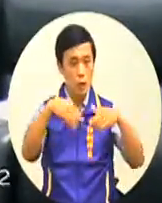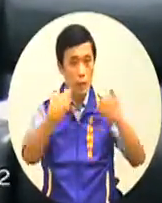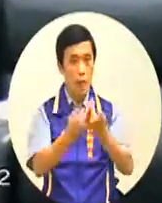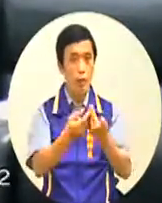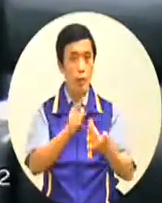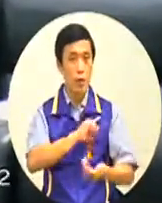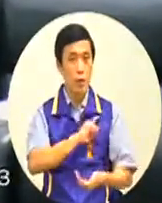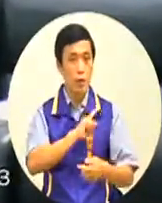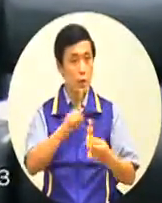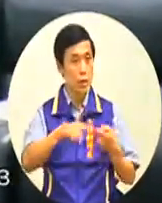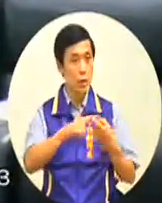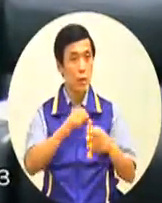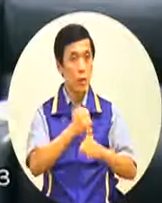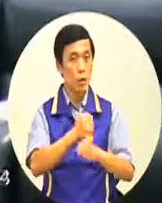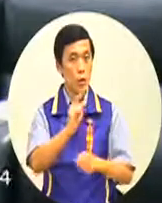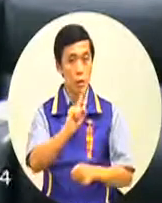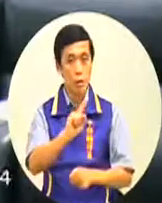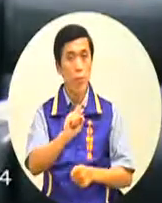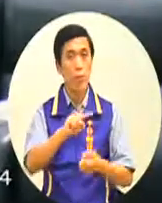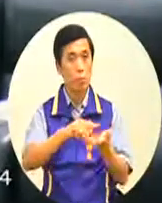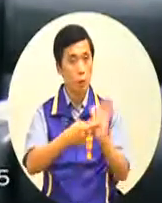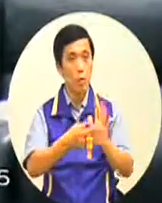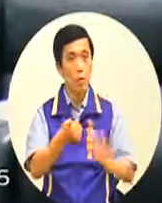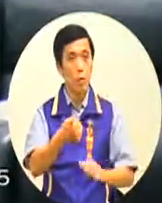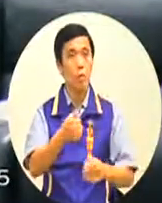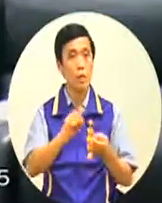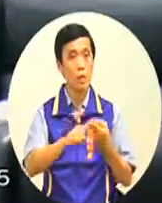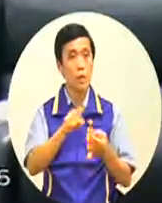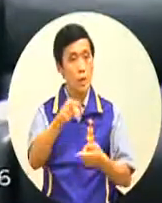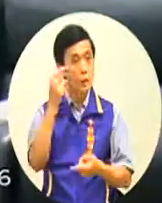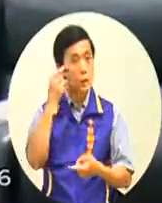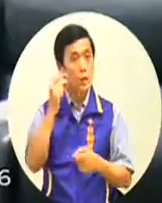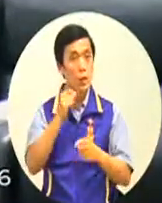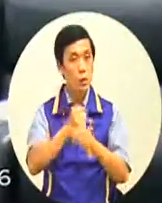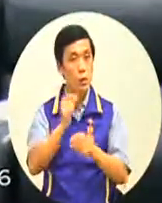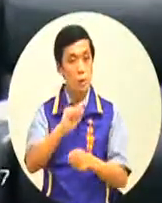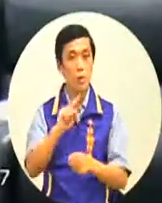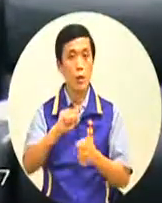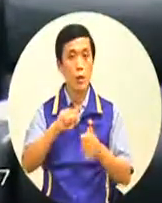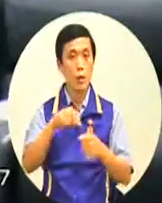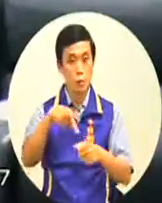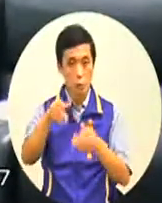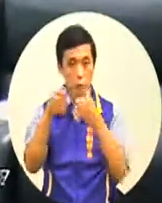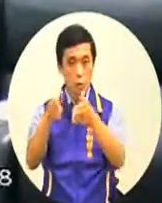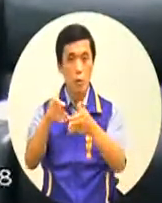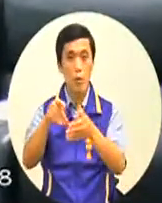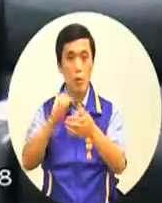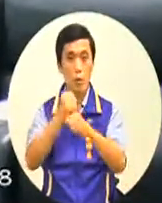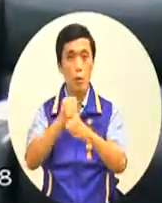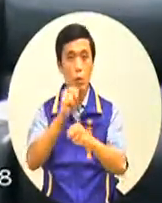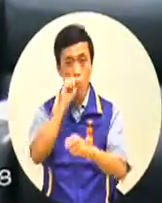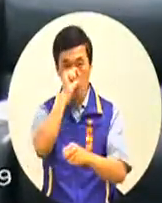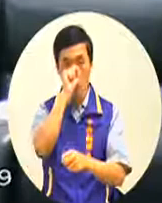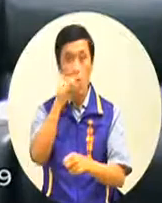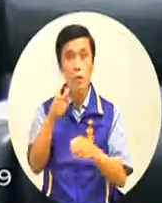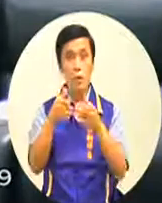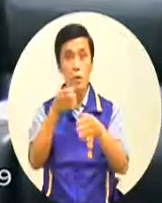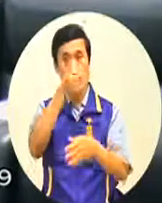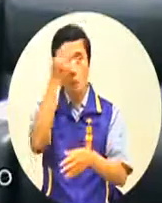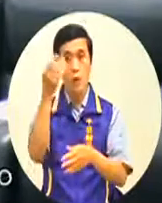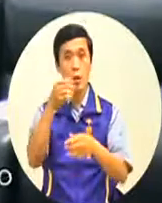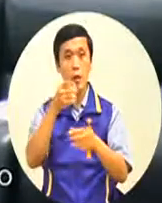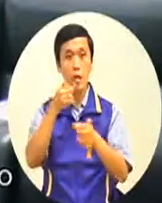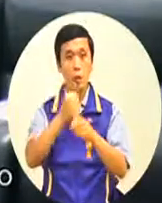该做的本分做好，还有你想做什么，赶快把它做好。所以针对青年失业率部分这个部分哦，我上次